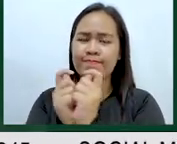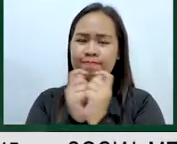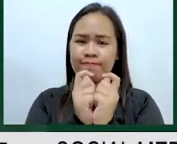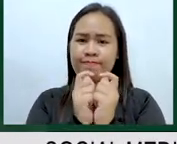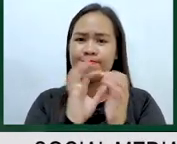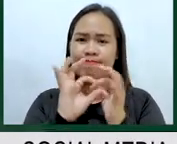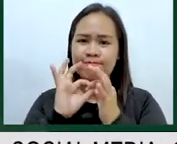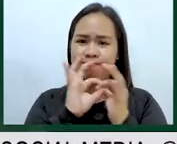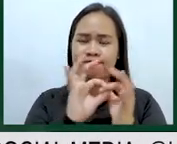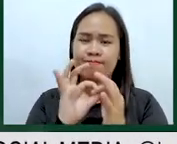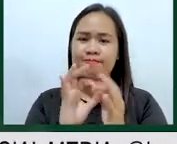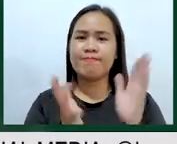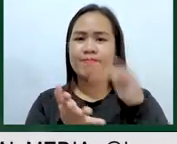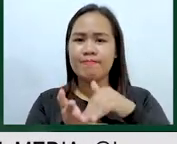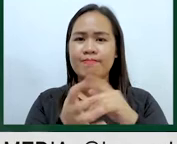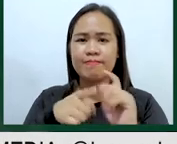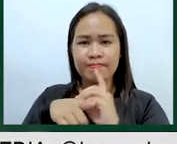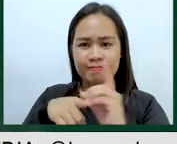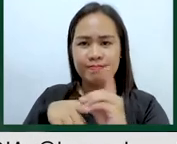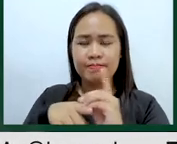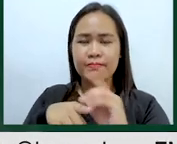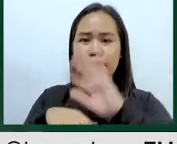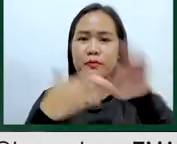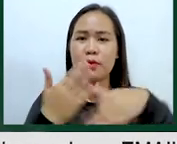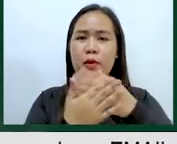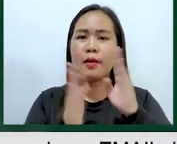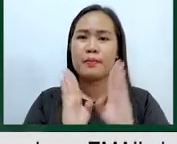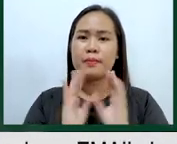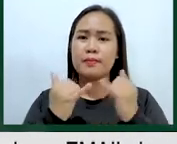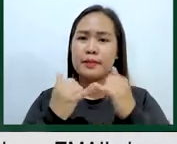cooperation, and again, disiplina. So muli